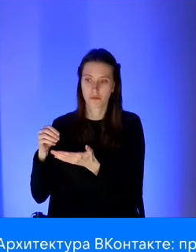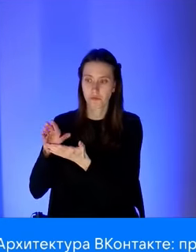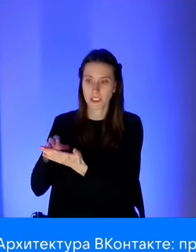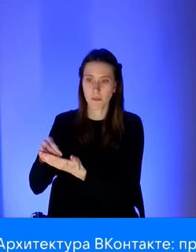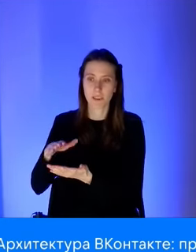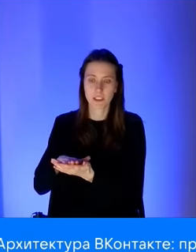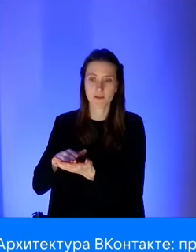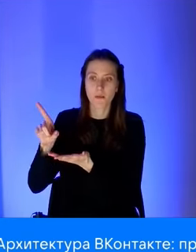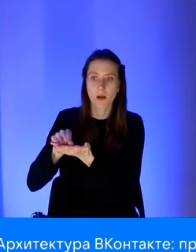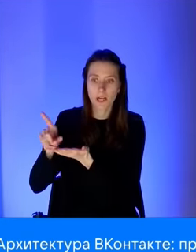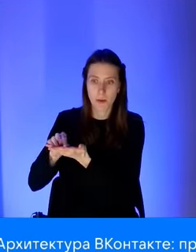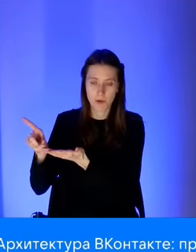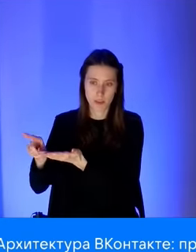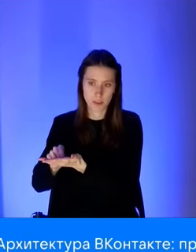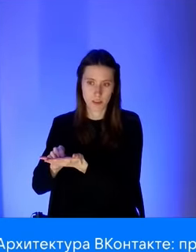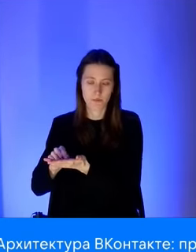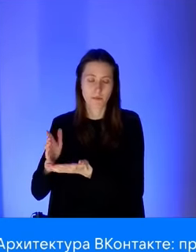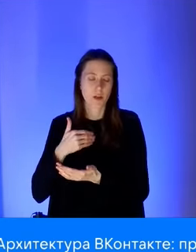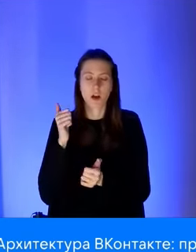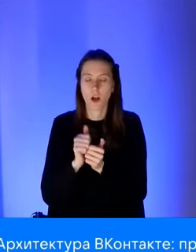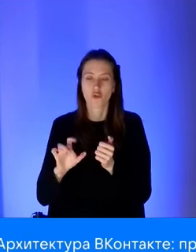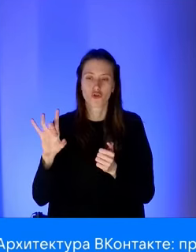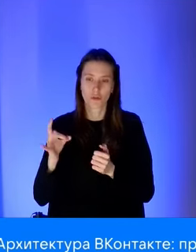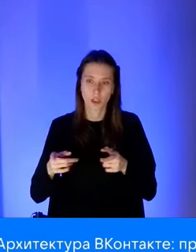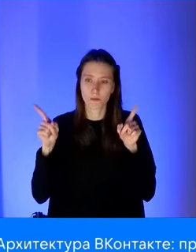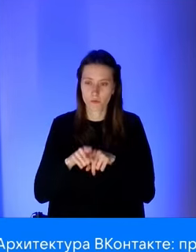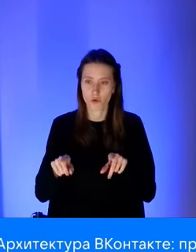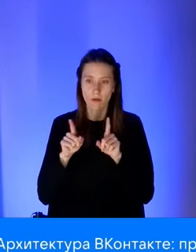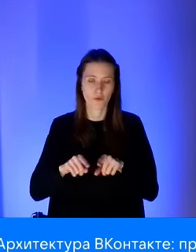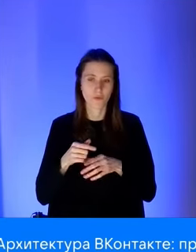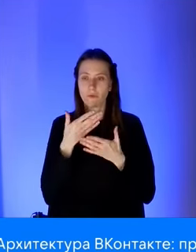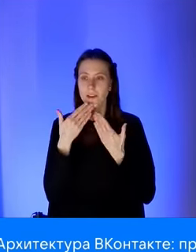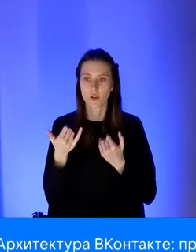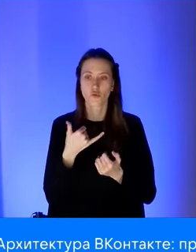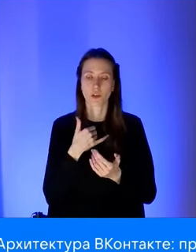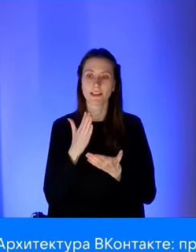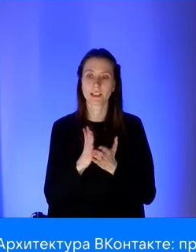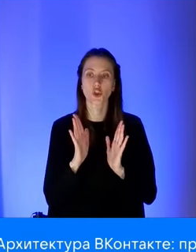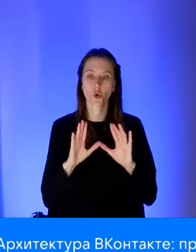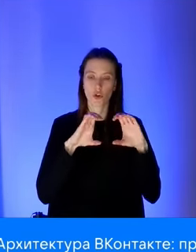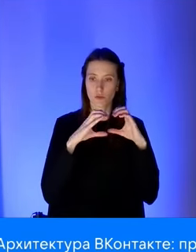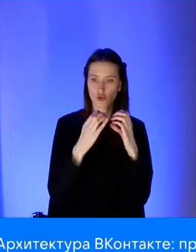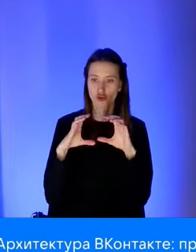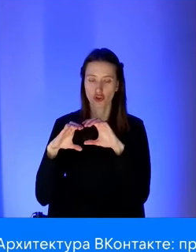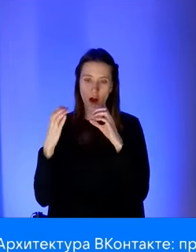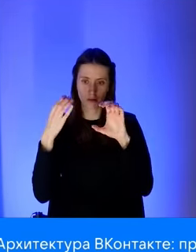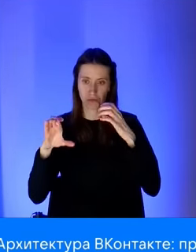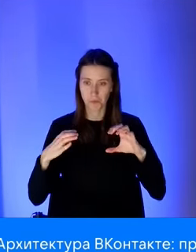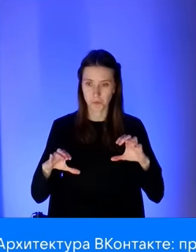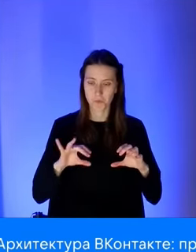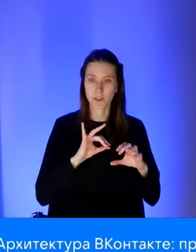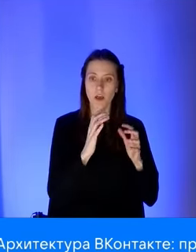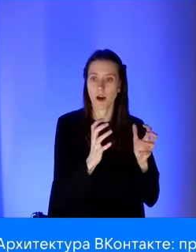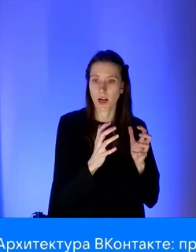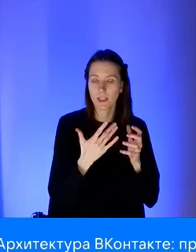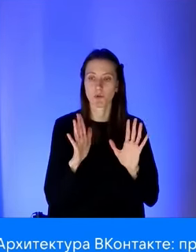простая Идея то есть мы не таскаем каждый раз всё Мы таскаем вот этот кусочек инкрементальный некоторую мку таким